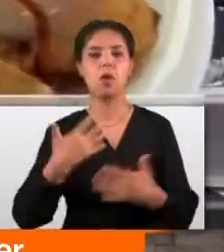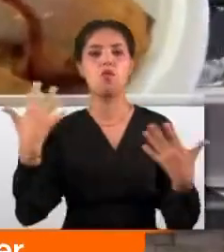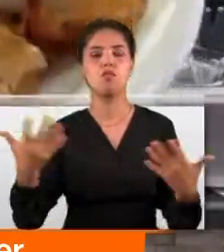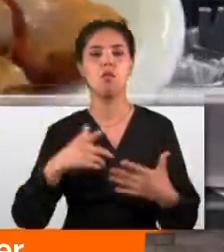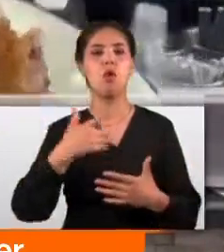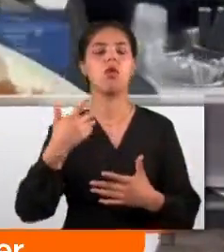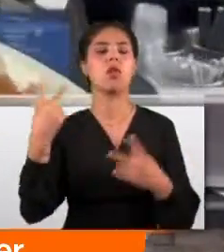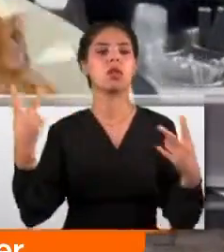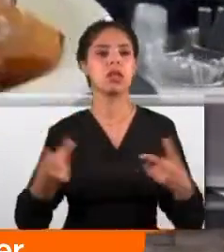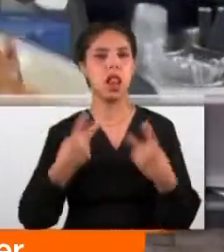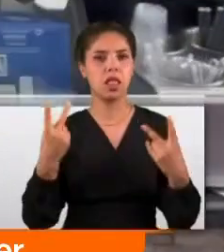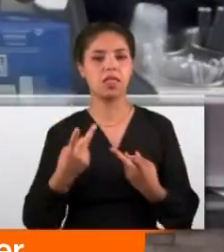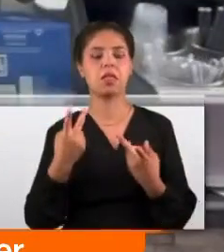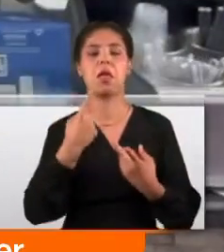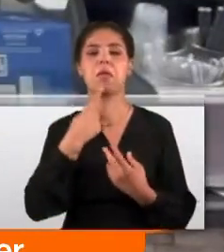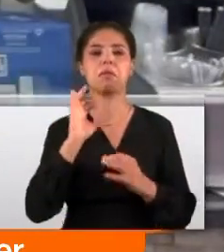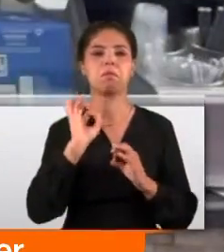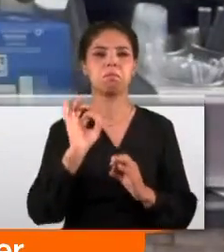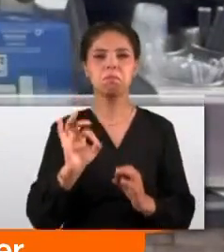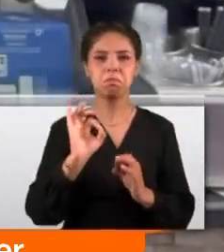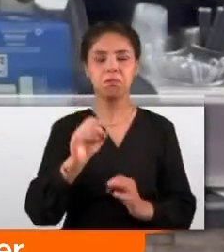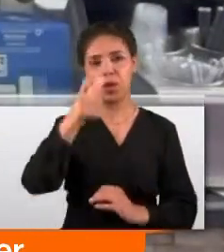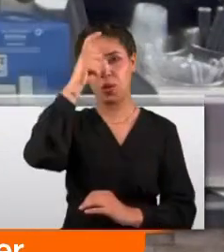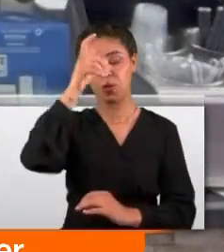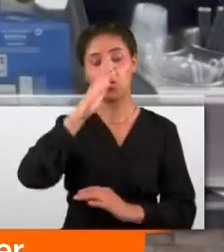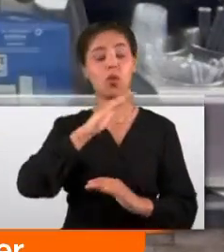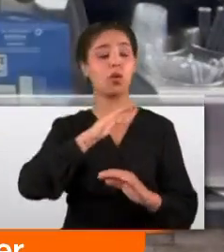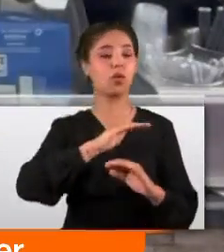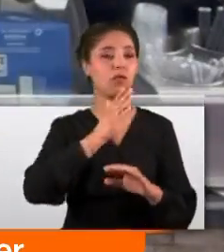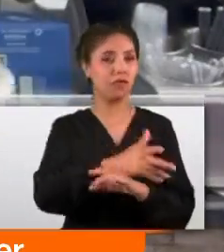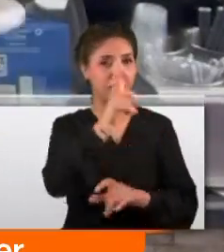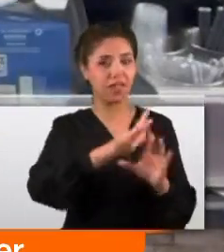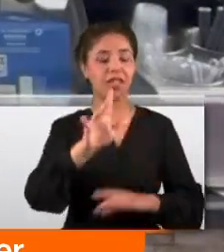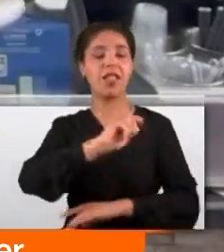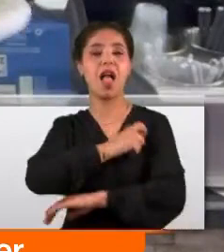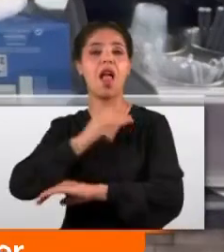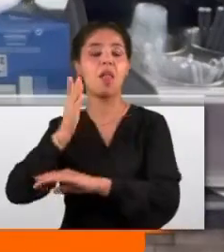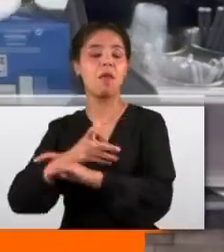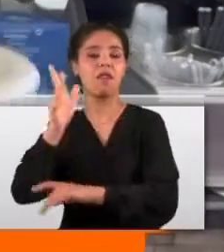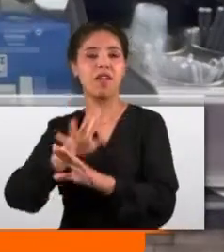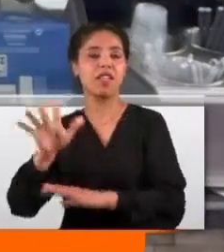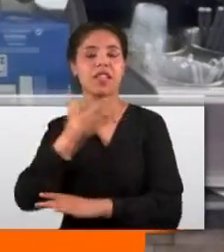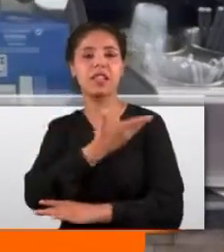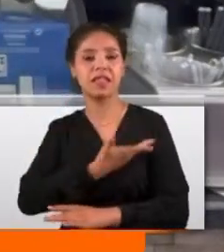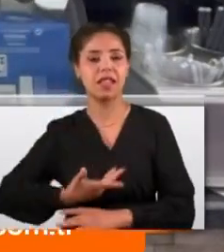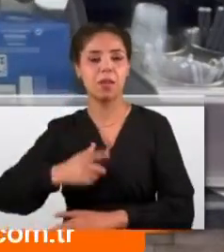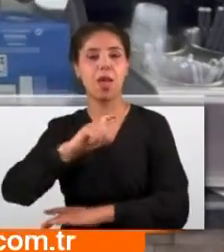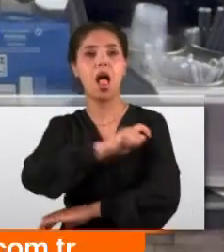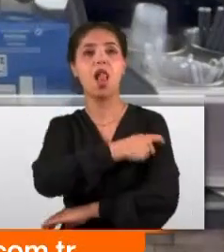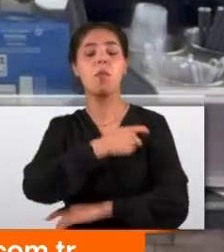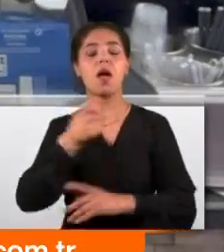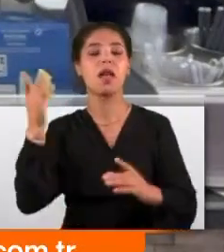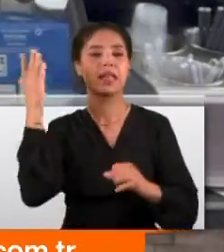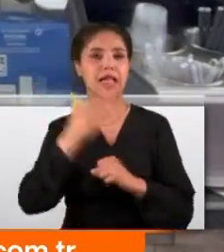salatası, hem sağlıklı hem lezzetli, Türklerin ve Almanların vazgeçemediği işte bu dönerin Almanya'da yasaklanması